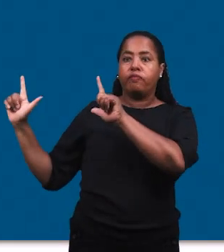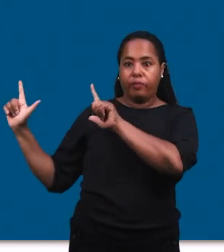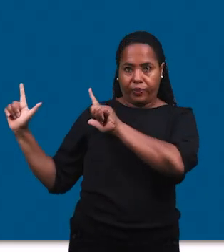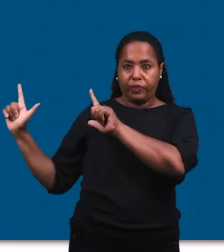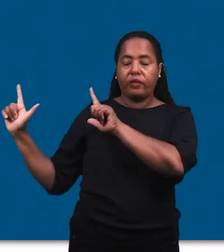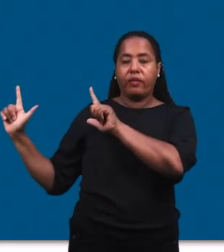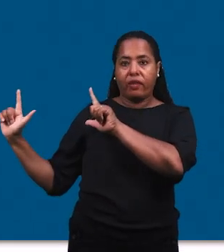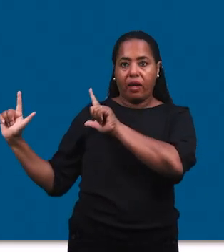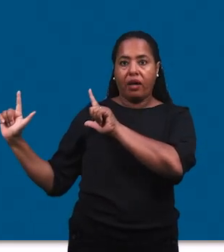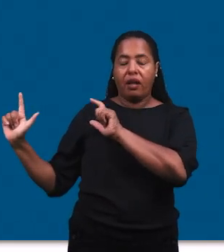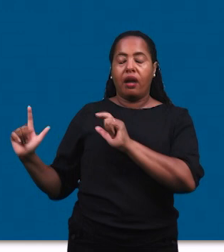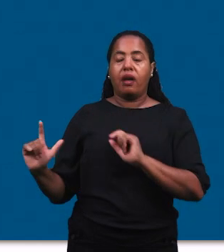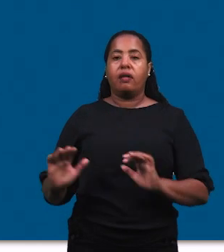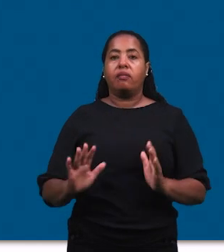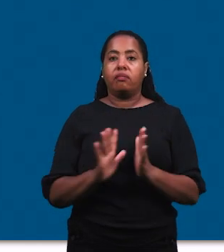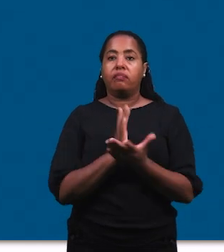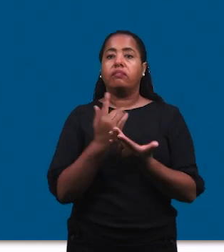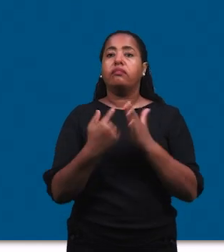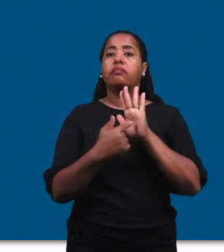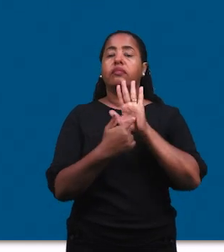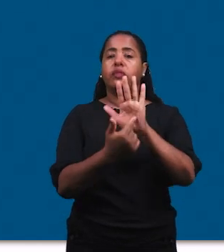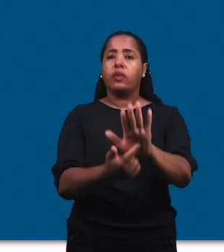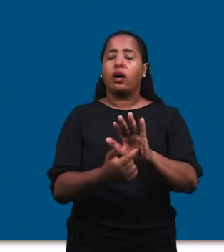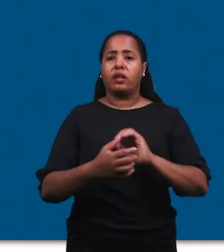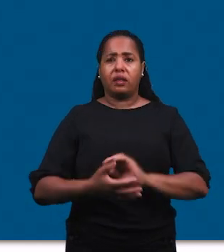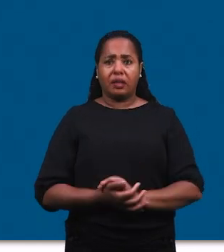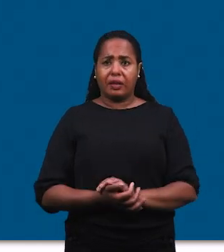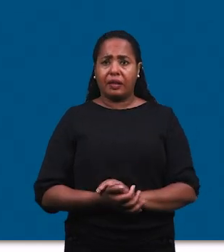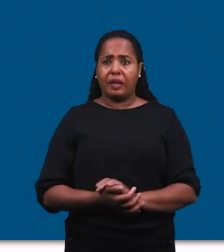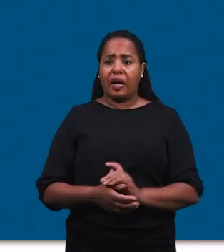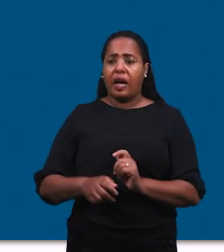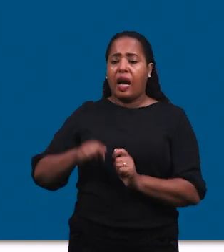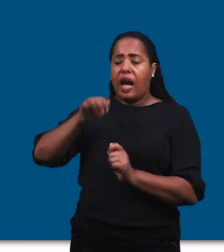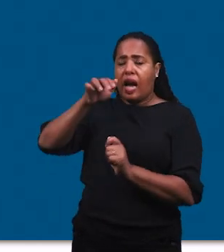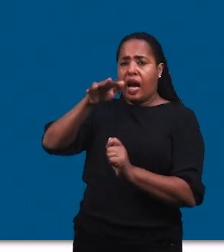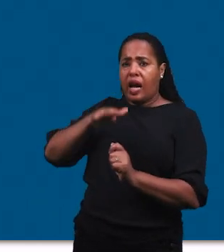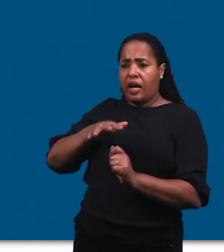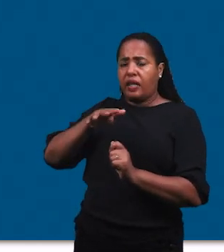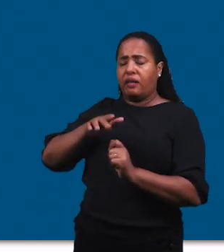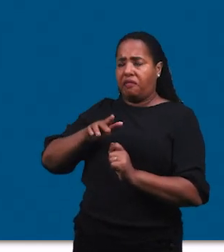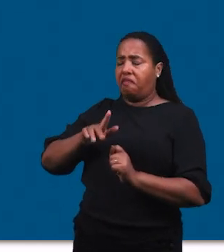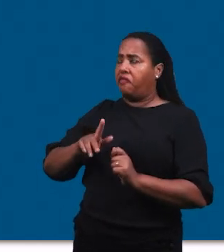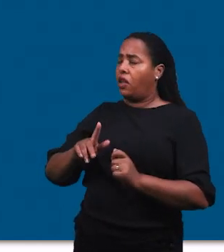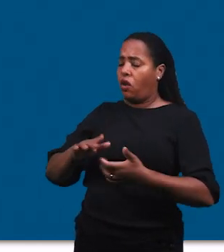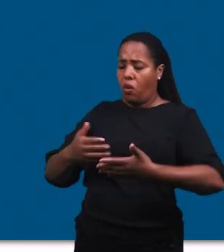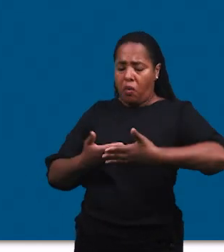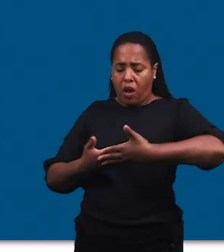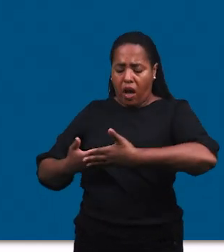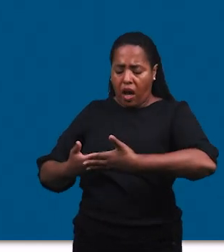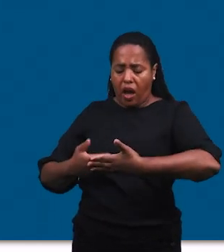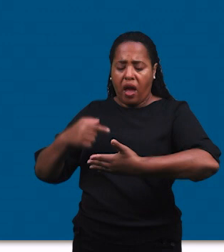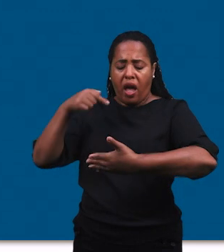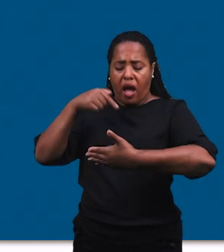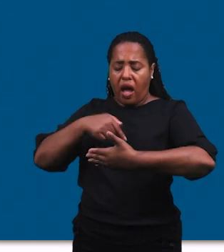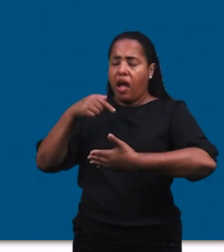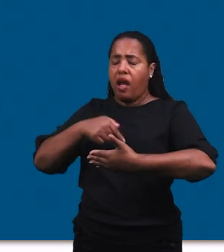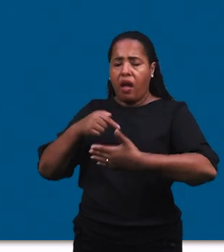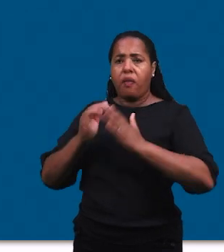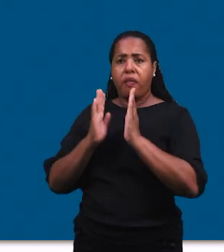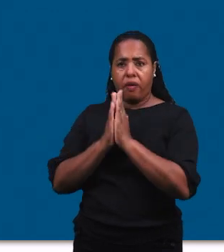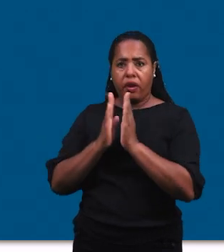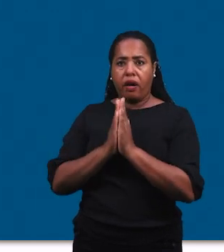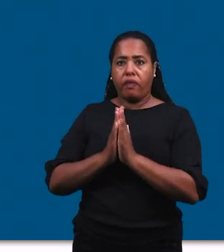Здесь также на экране. «О сём дитяти молилась я, и исполнил мне